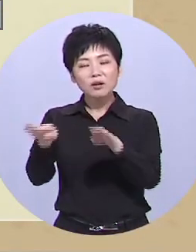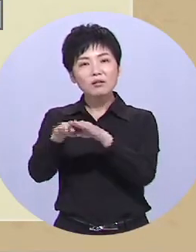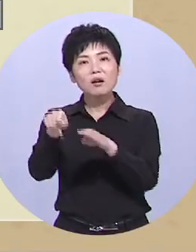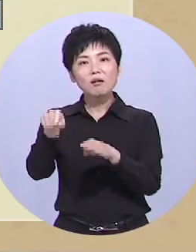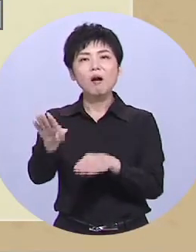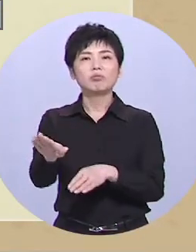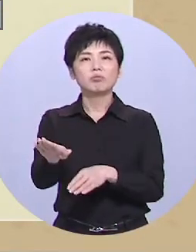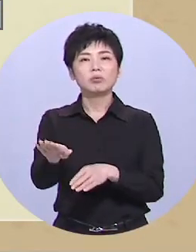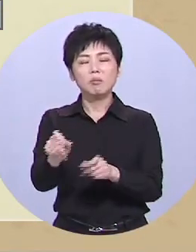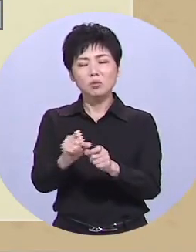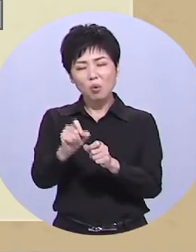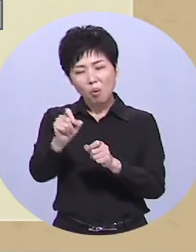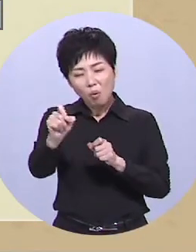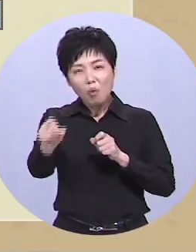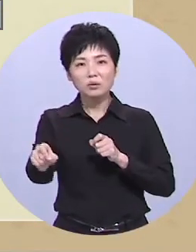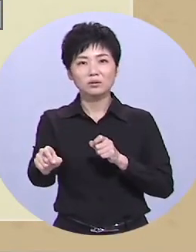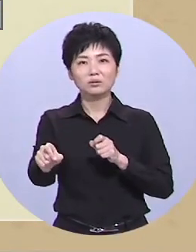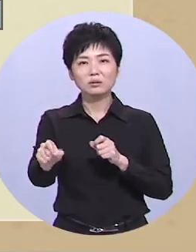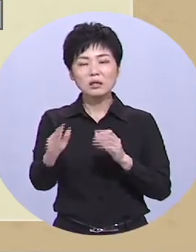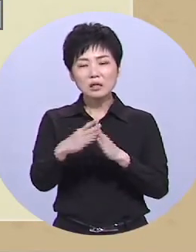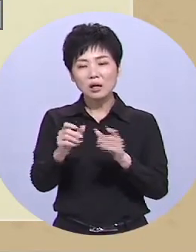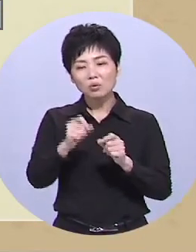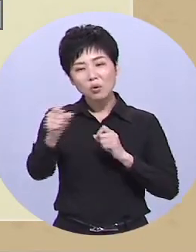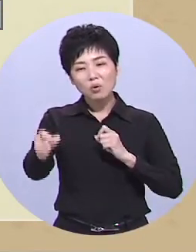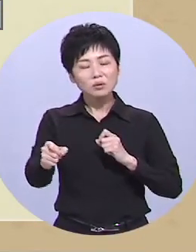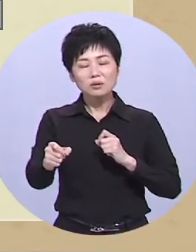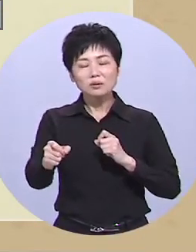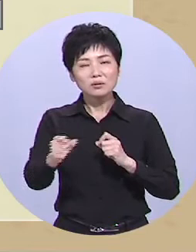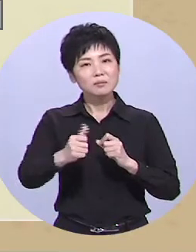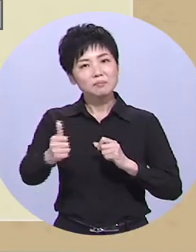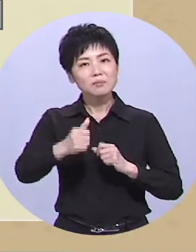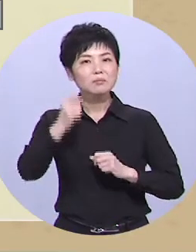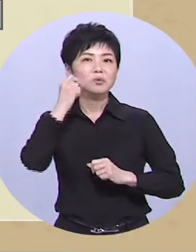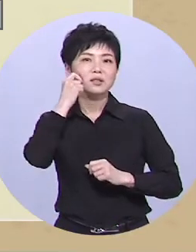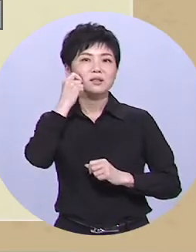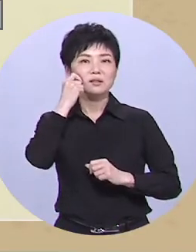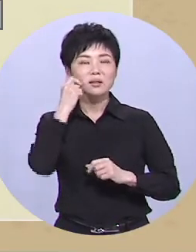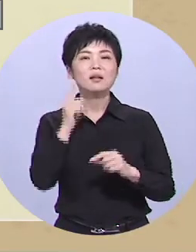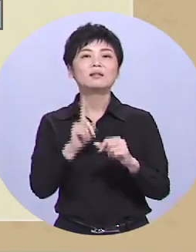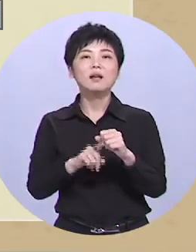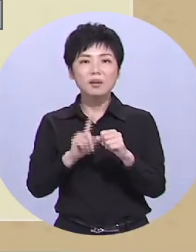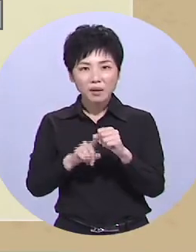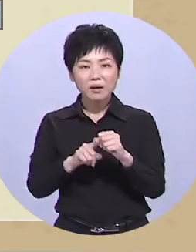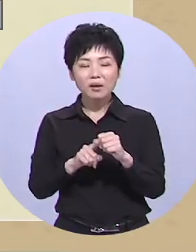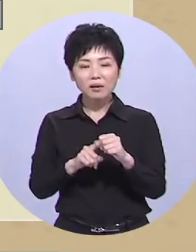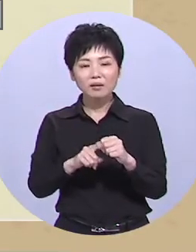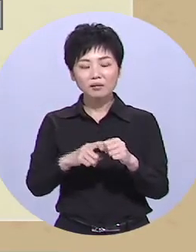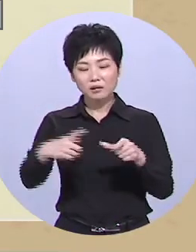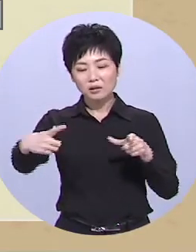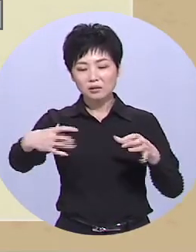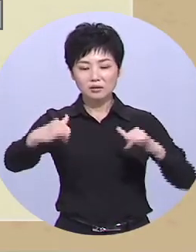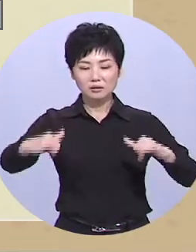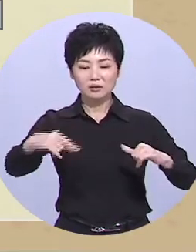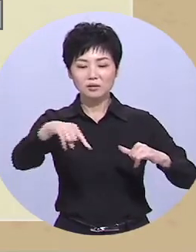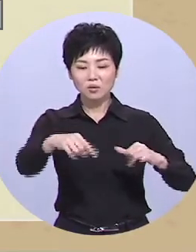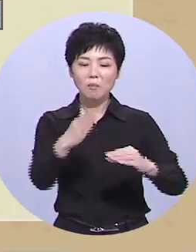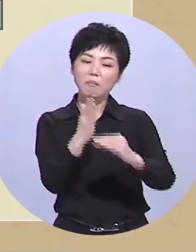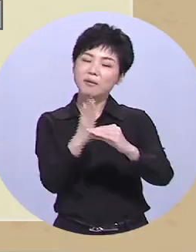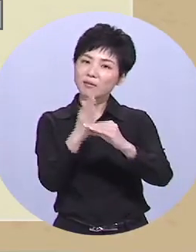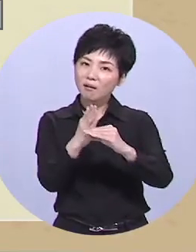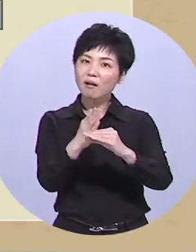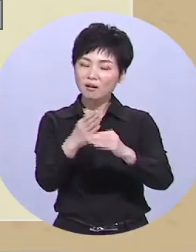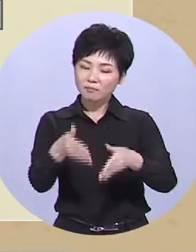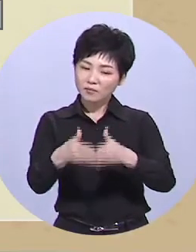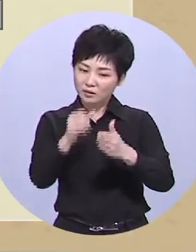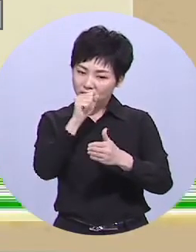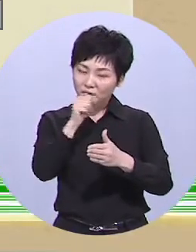館が地区の端にあり、家から遠くて行けない高齢者がたくさんいました。そこで3年前、地区